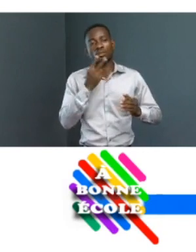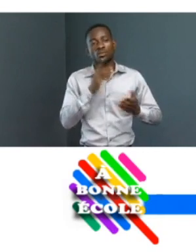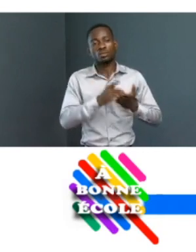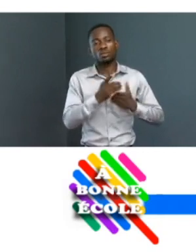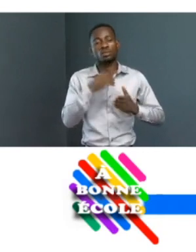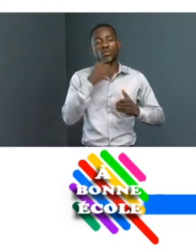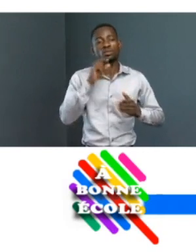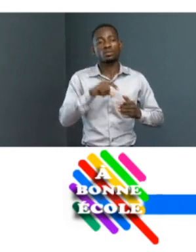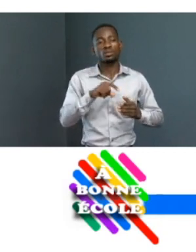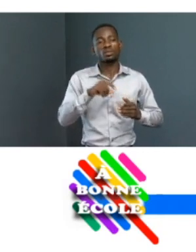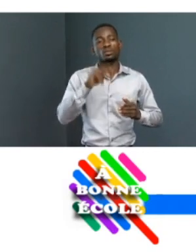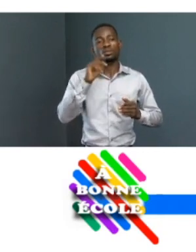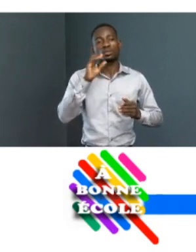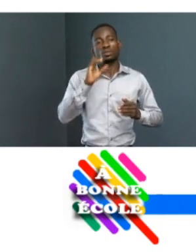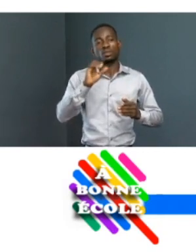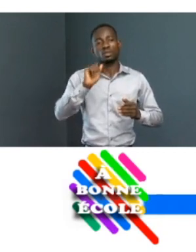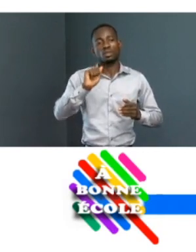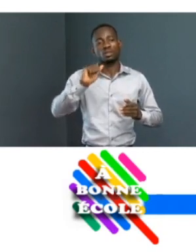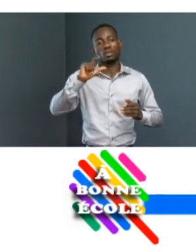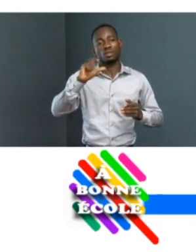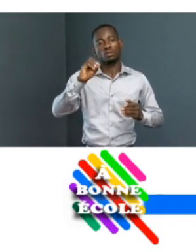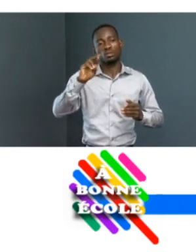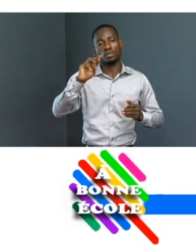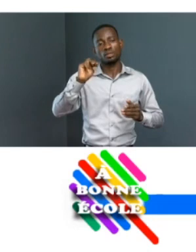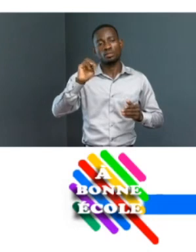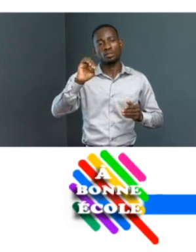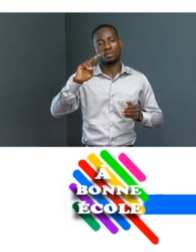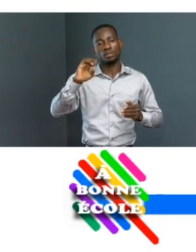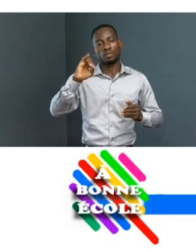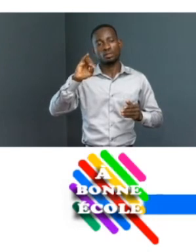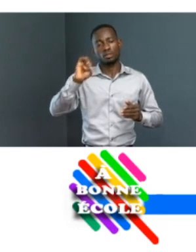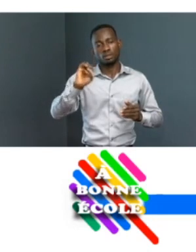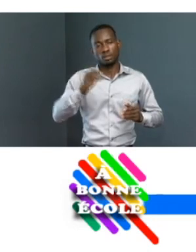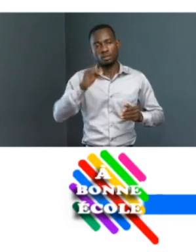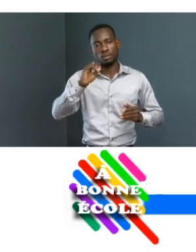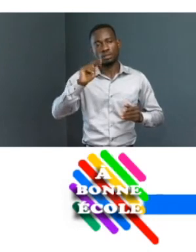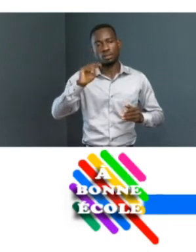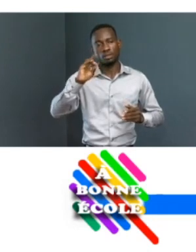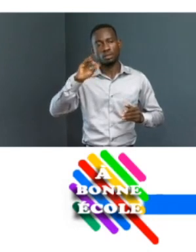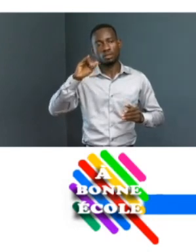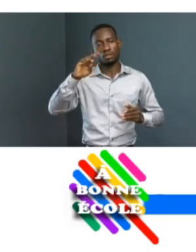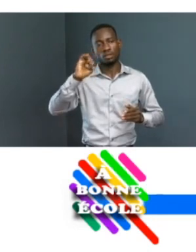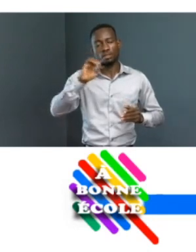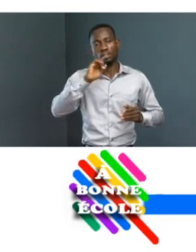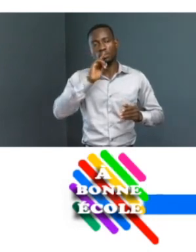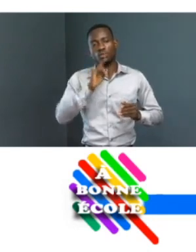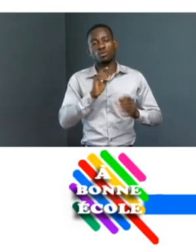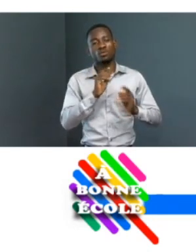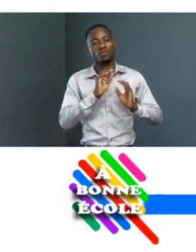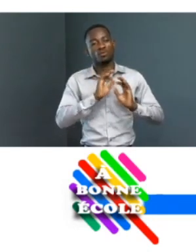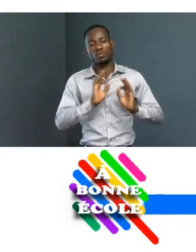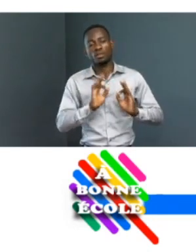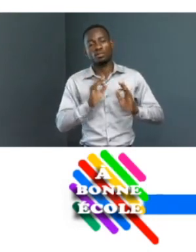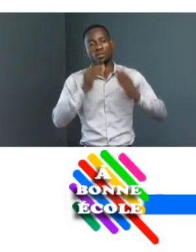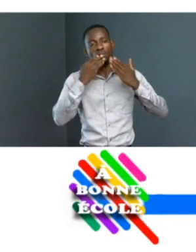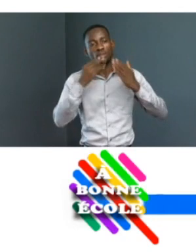que la calorimétrie indirecte est plus fiable. Merci. Nous sommes